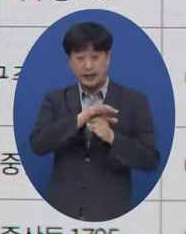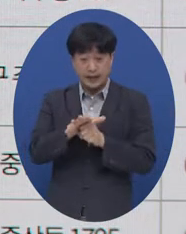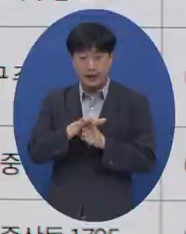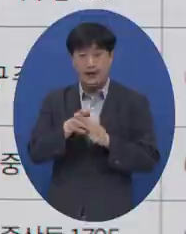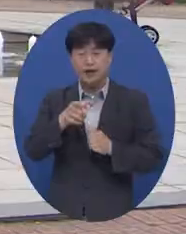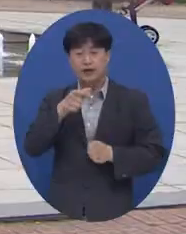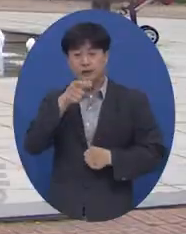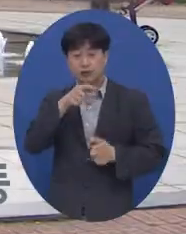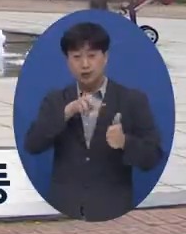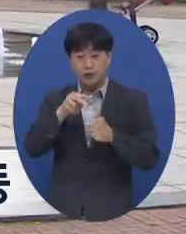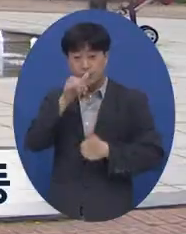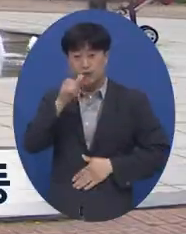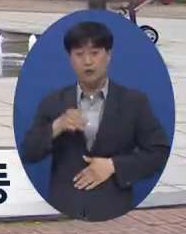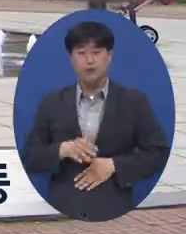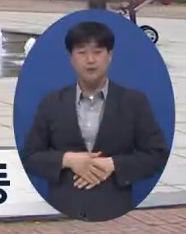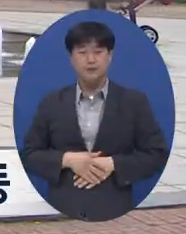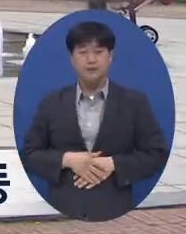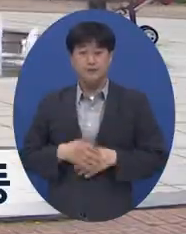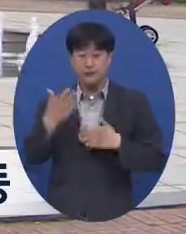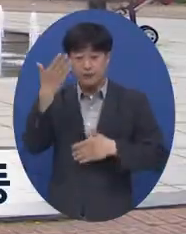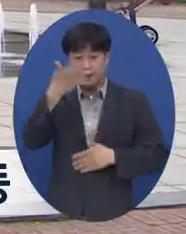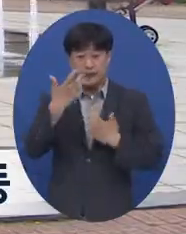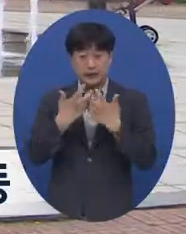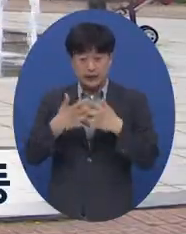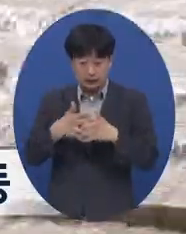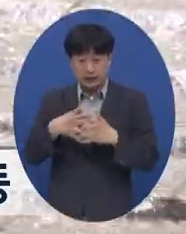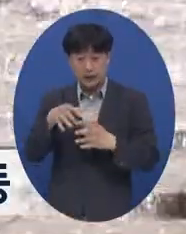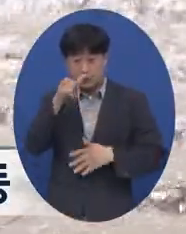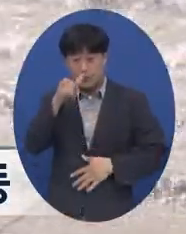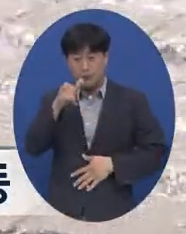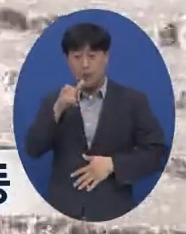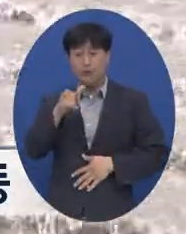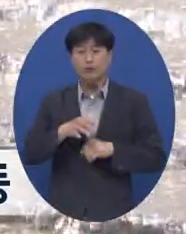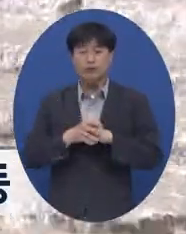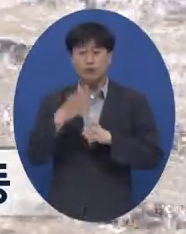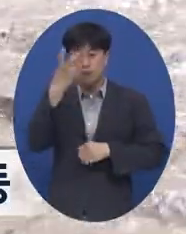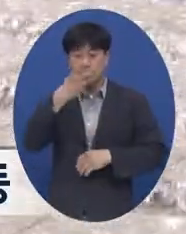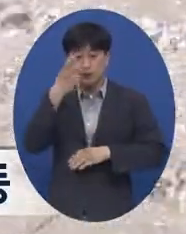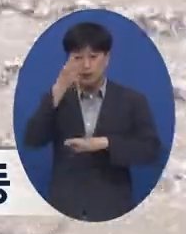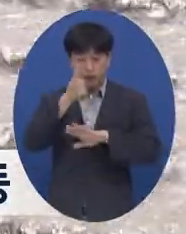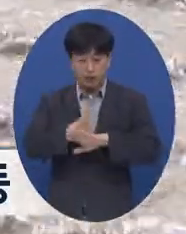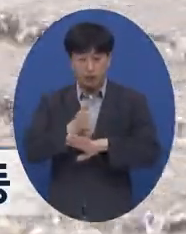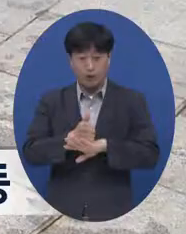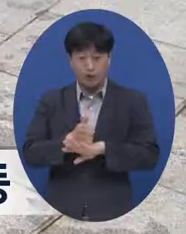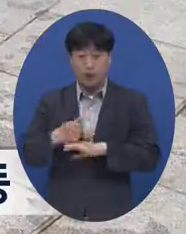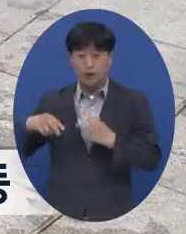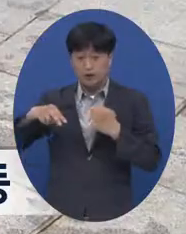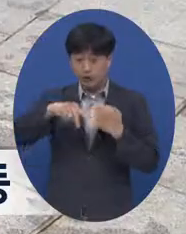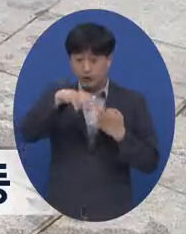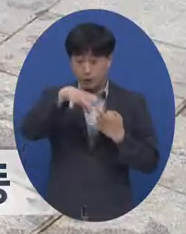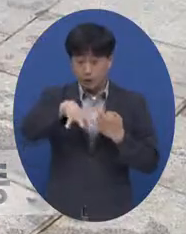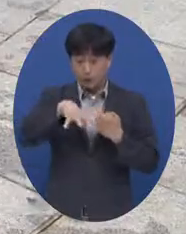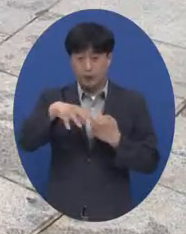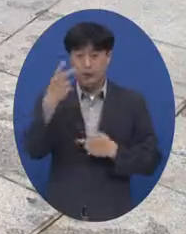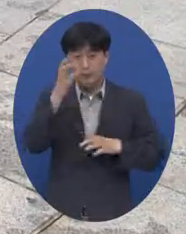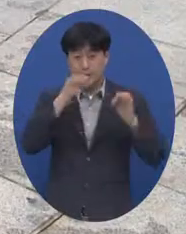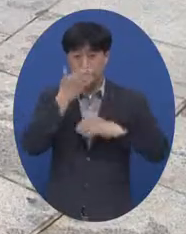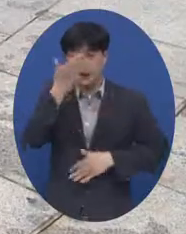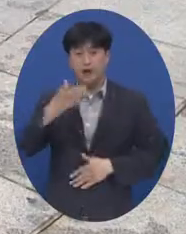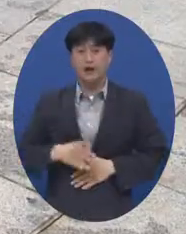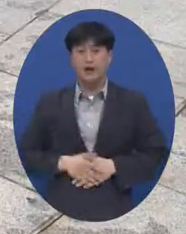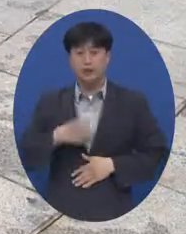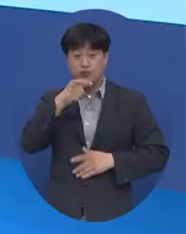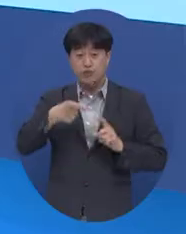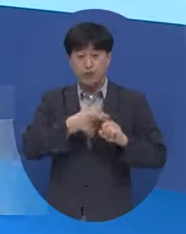수 있습니다. 정수장 수질 정보나 물놀이 시설 위치와 수질 검사 결과, 걷기 좋은 수변 산책로 등을 찾아볼 수